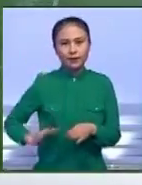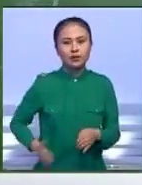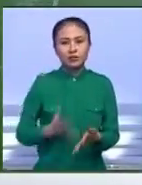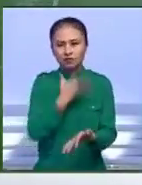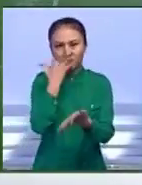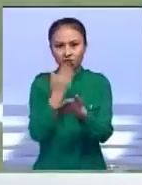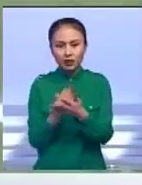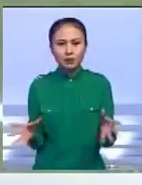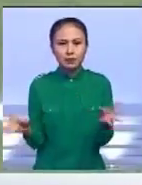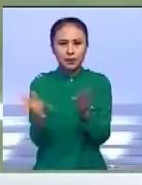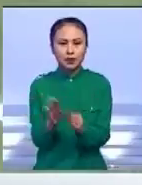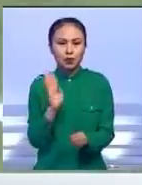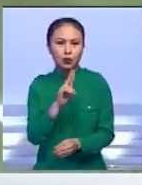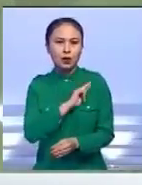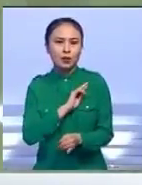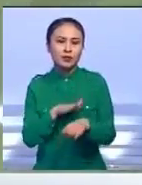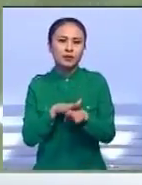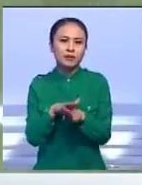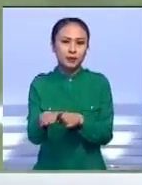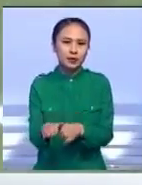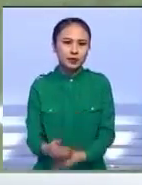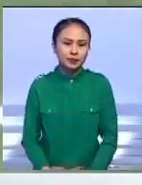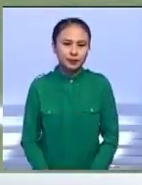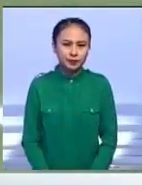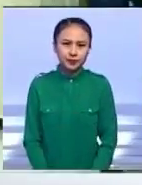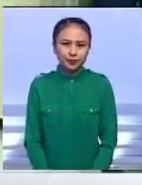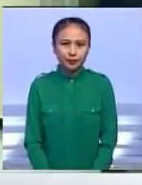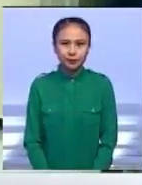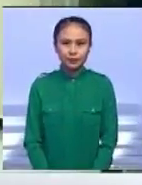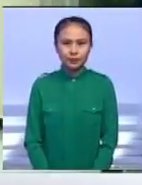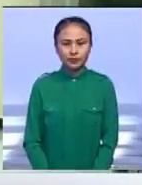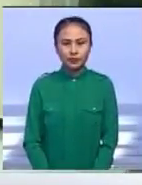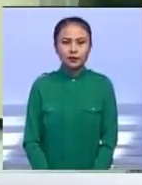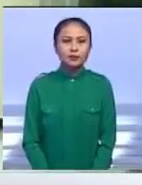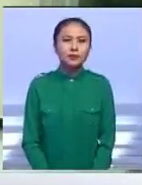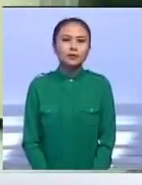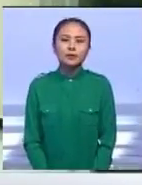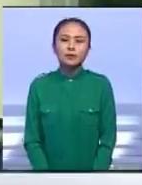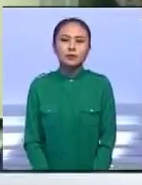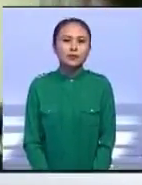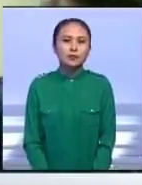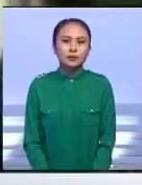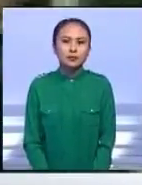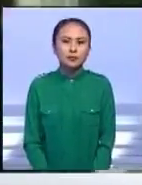әріптестік аясында атқарылмақ. Гүлмира Әбішева, Ринат Досалиев, Маңғыстау облысы, Хабар 24.